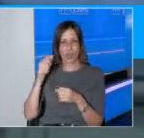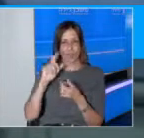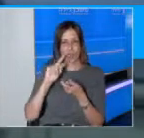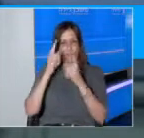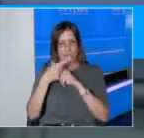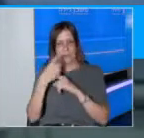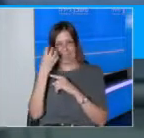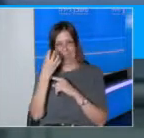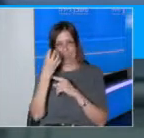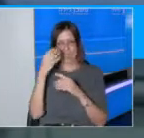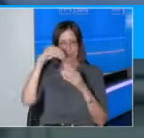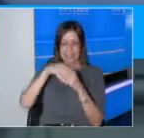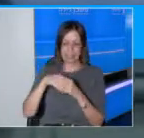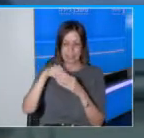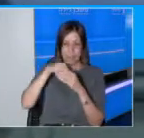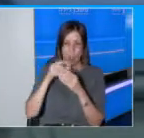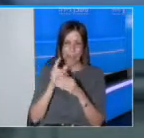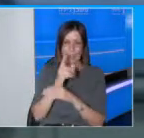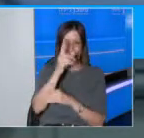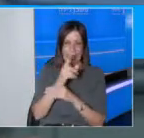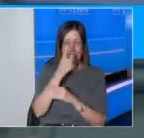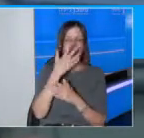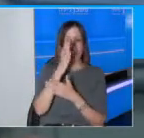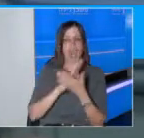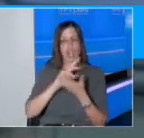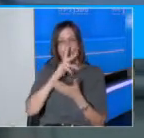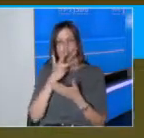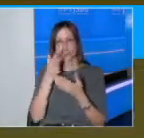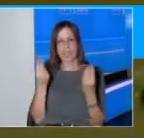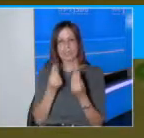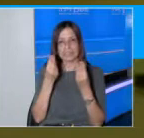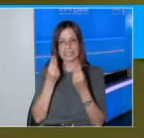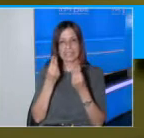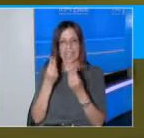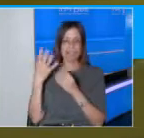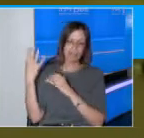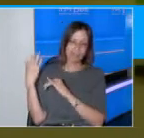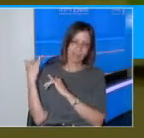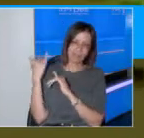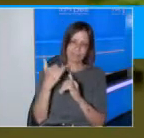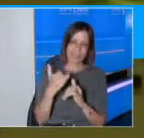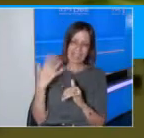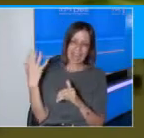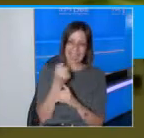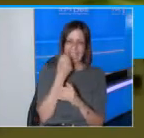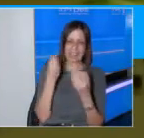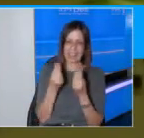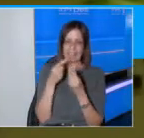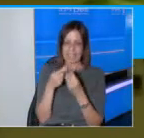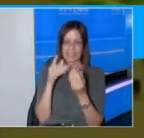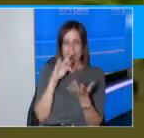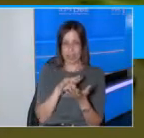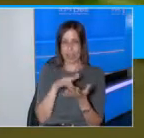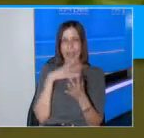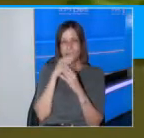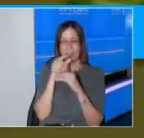אותו בתוך, נניח, טיל, ואז החלק השלישי הוא מה שנקרא אמצעי נסיעה, לקחת את הדבר הזה ליעד. אנחנו מדברים